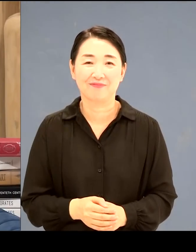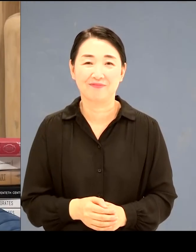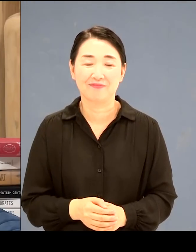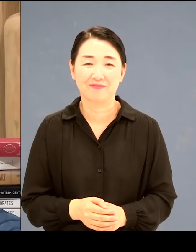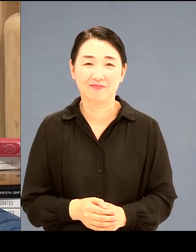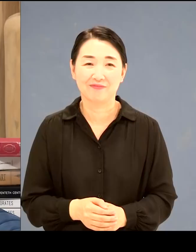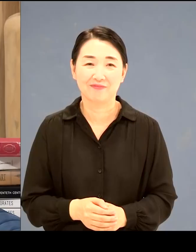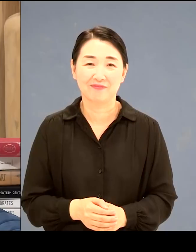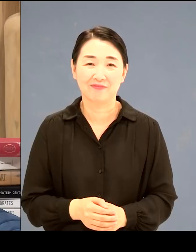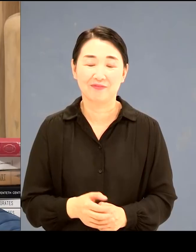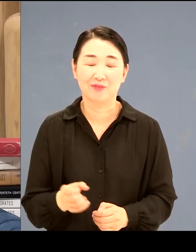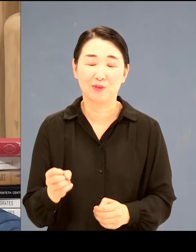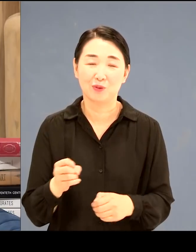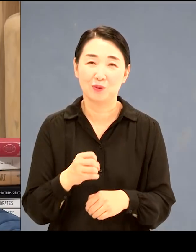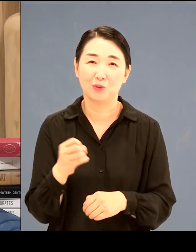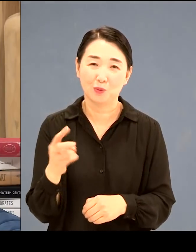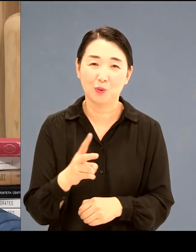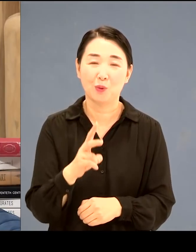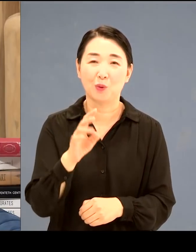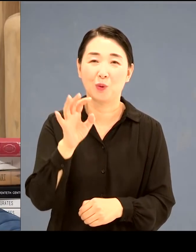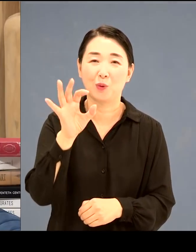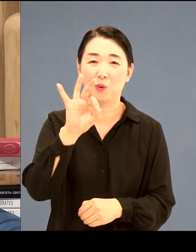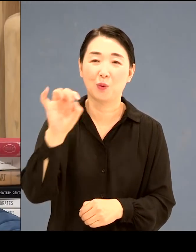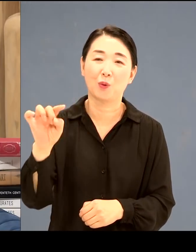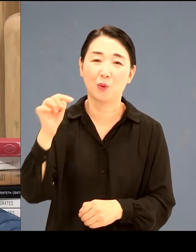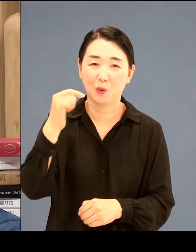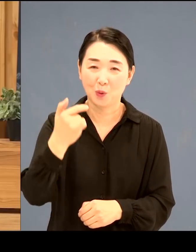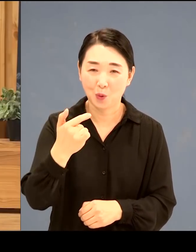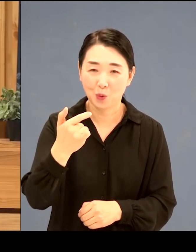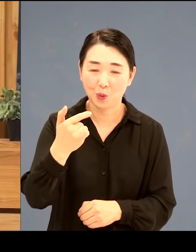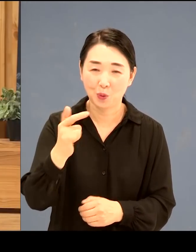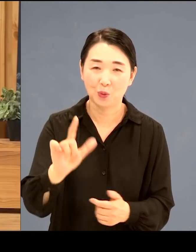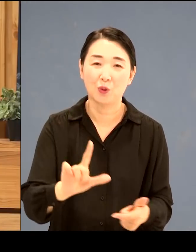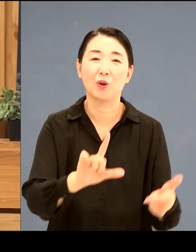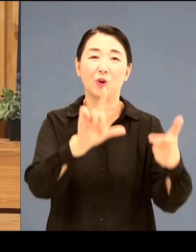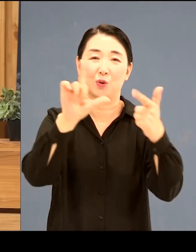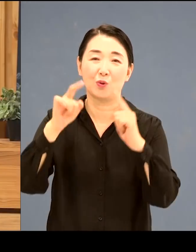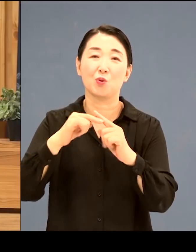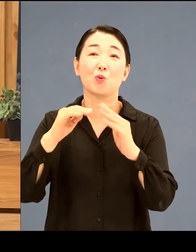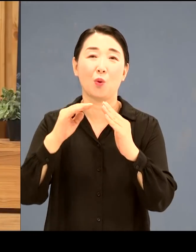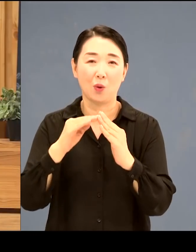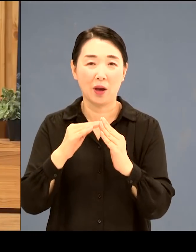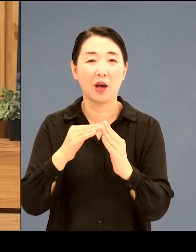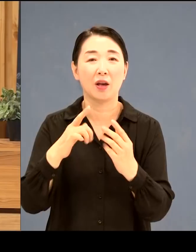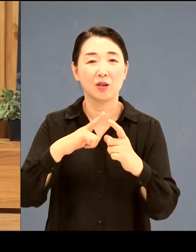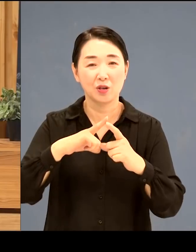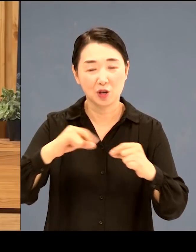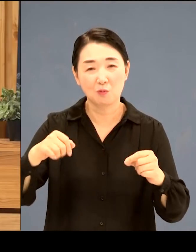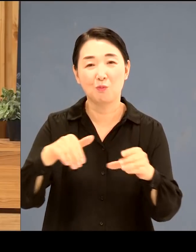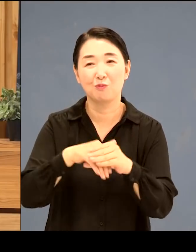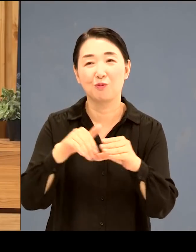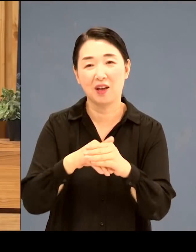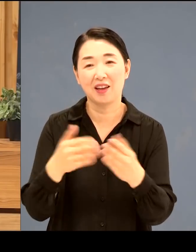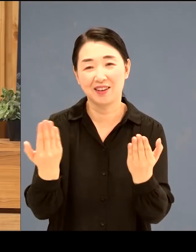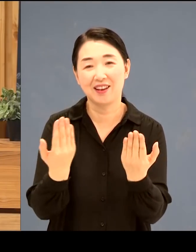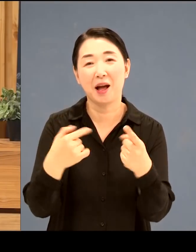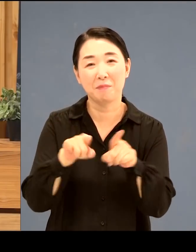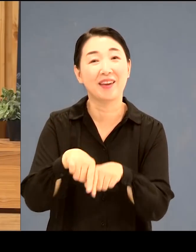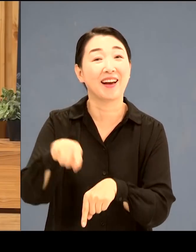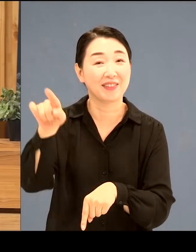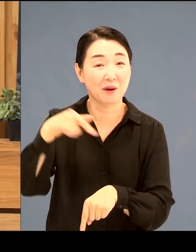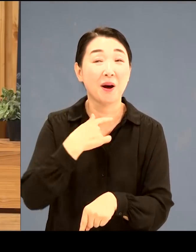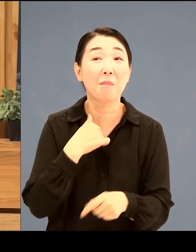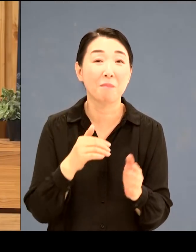온누리 교회에서 네. 러브 소나타라고 네네. 일본 사역 그렇죠. 같이 가서 같이 문화사역. 기도하고 네. 네. 그때